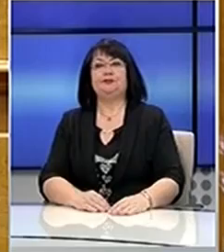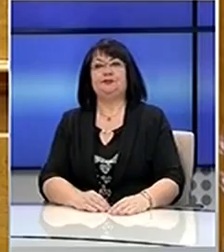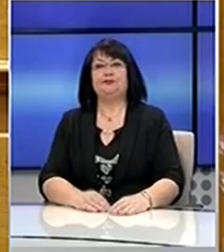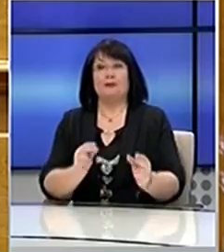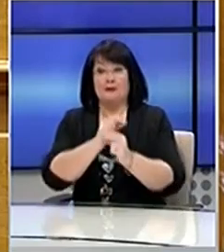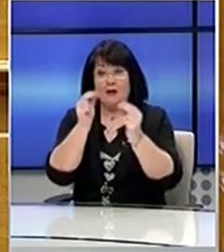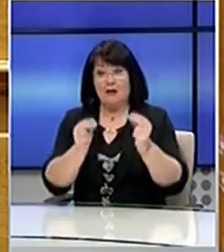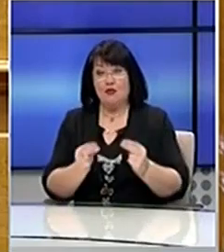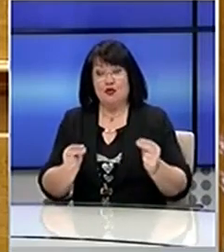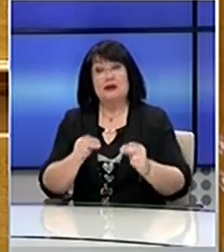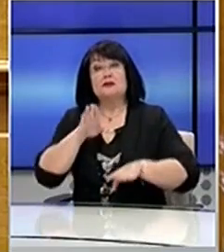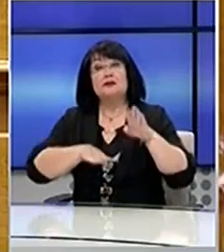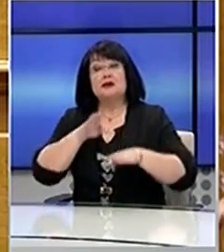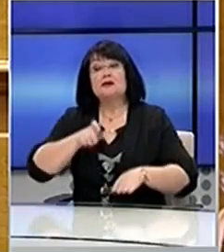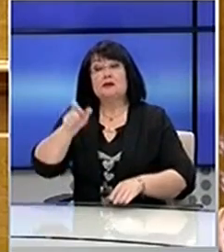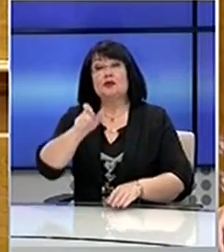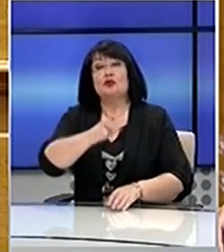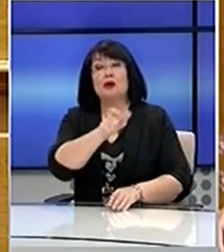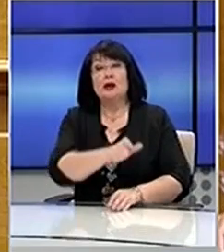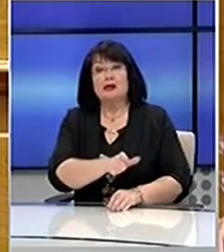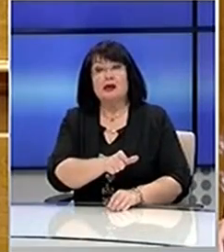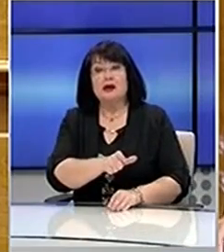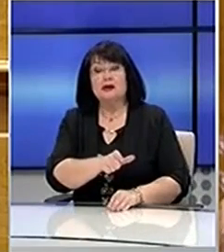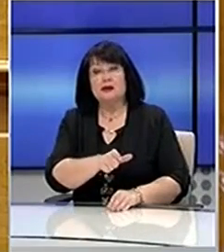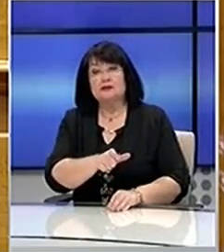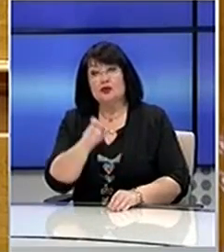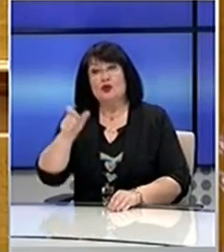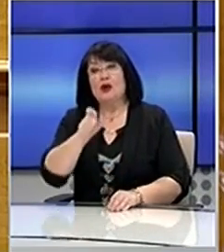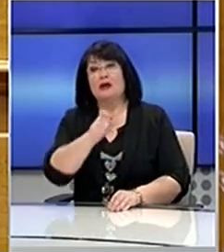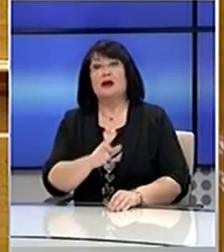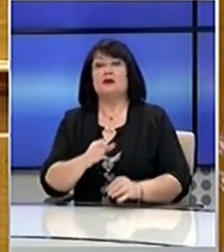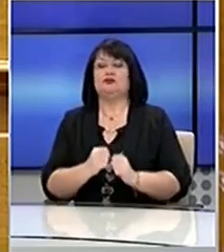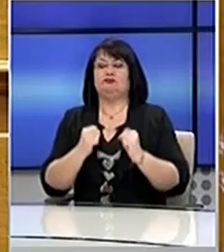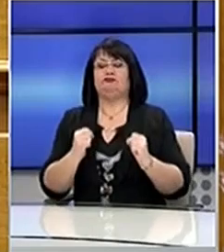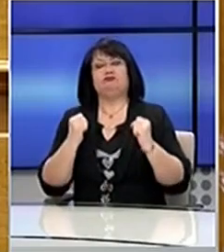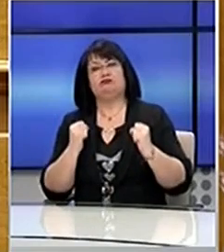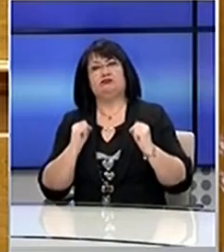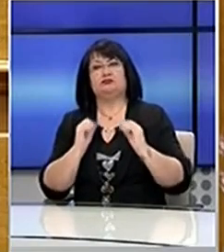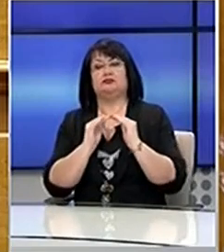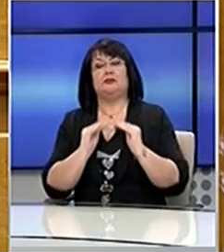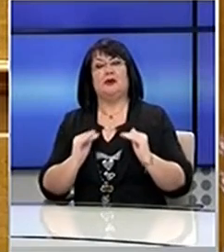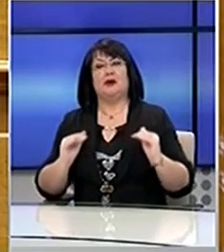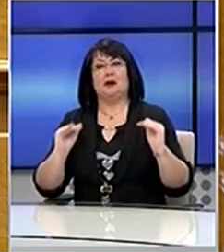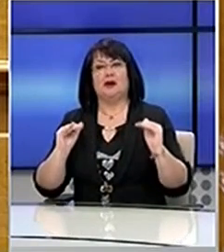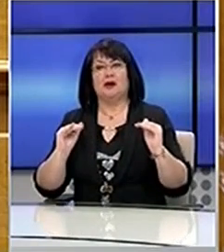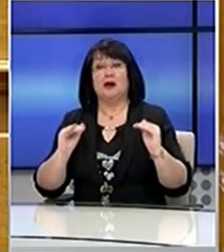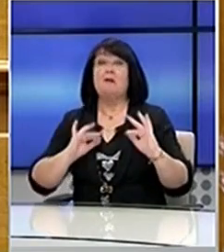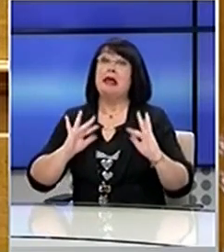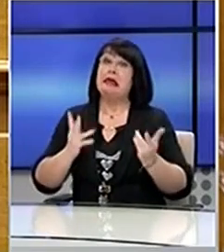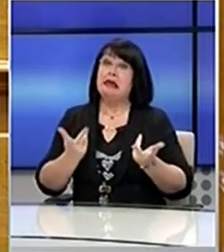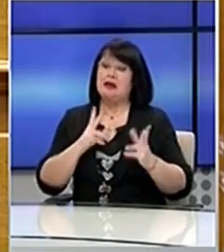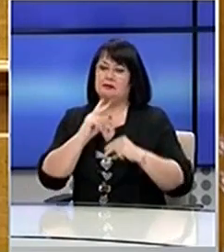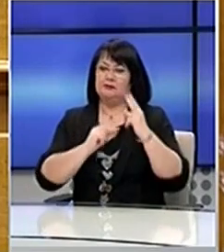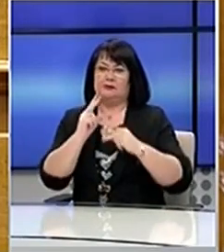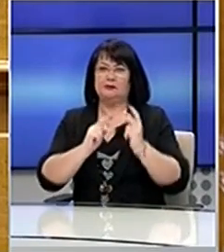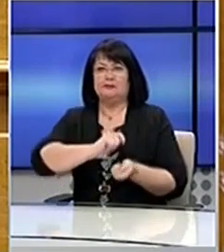συνέπεια, από όλους μας εξαρτάται εάν θα σταθούμε στο ύψος των περιστάσεων και αν θα μετατρέψουμε αυτή τη